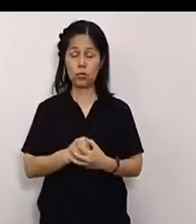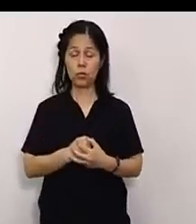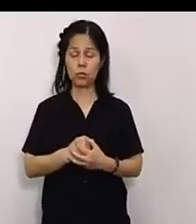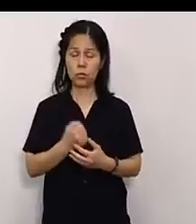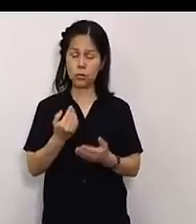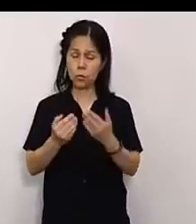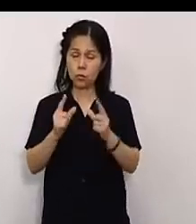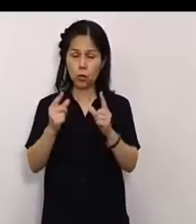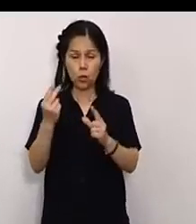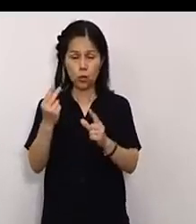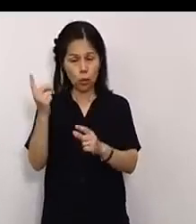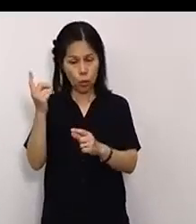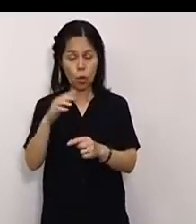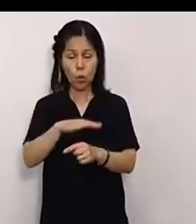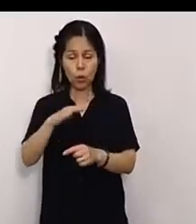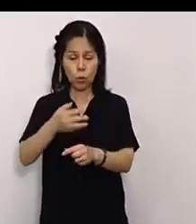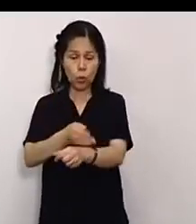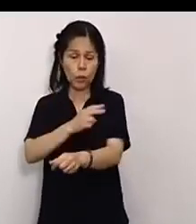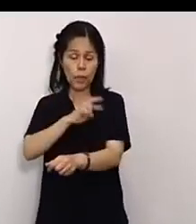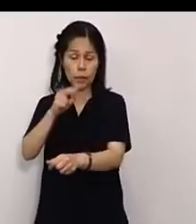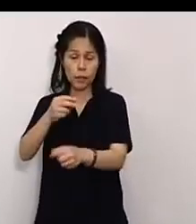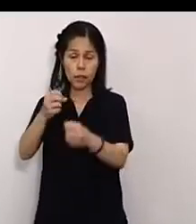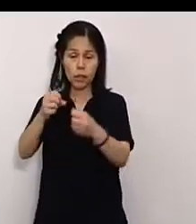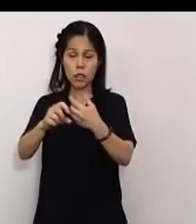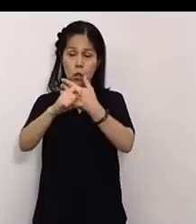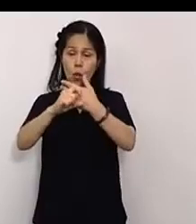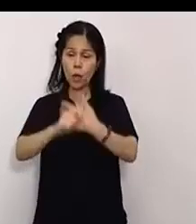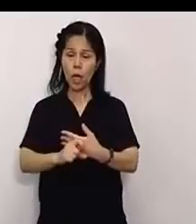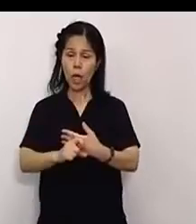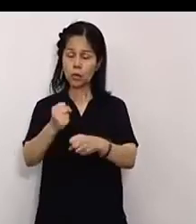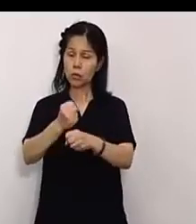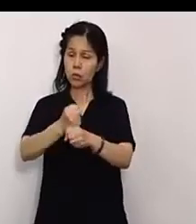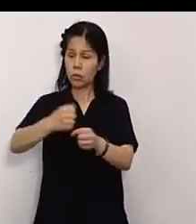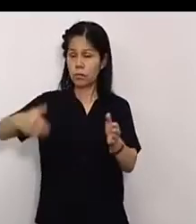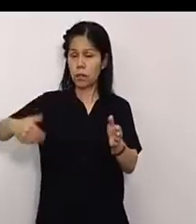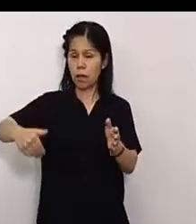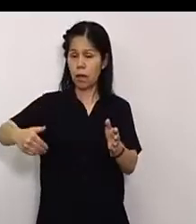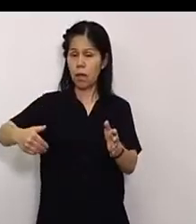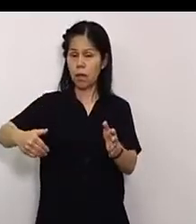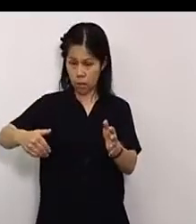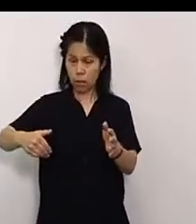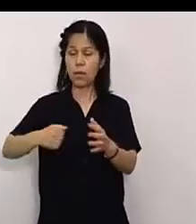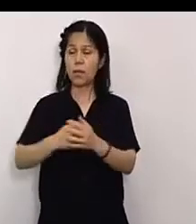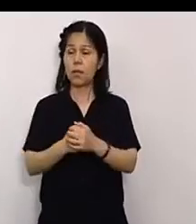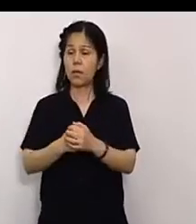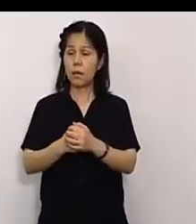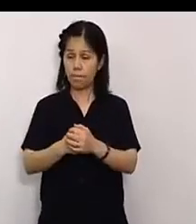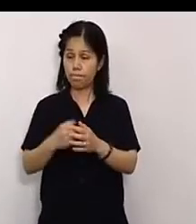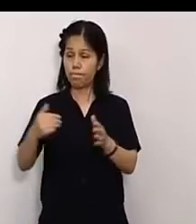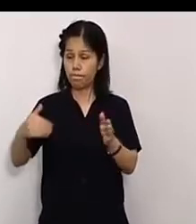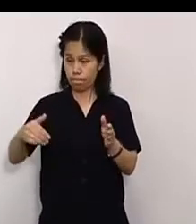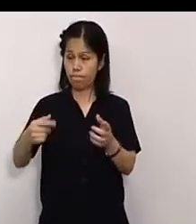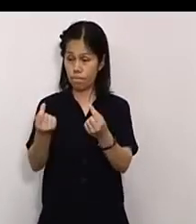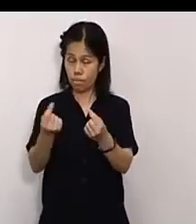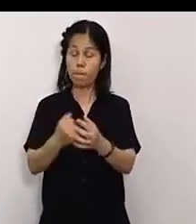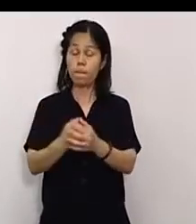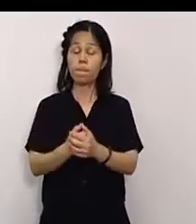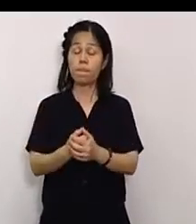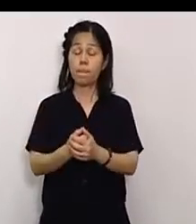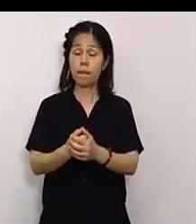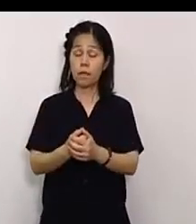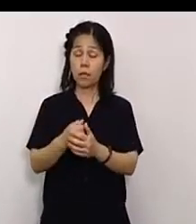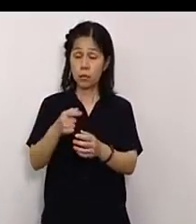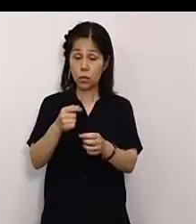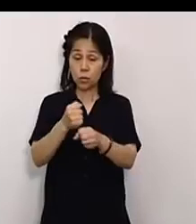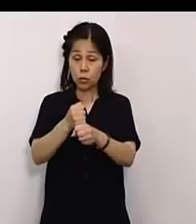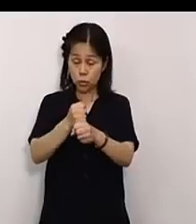東京都はまだ子どもの権利条例っていうのは作ってなかったんじゃないかと思いますけど、そういう子どもの権利条例を作ってる自治体そのものが非